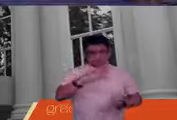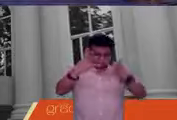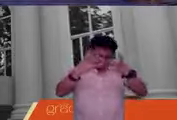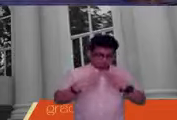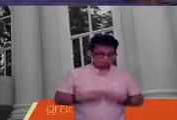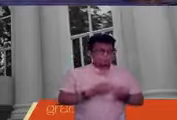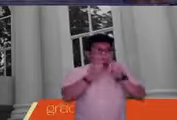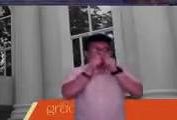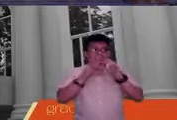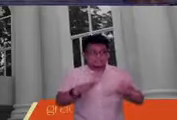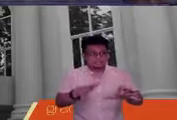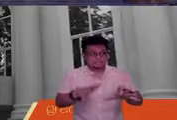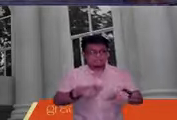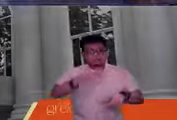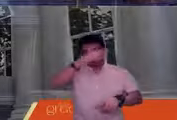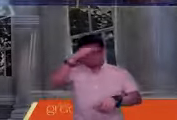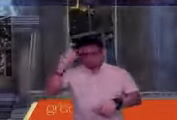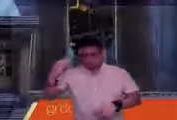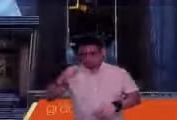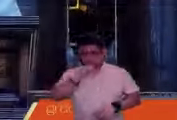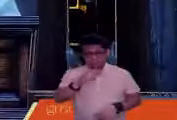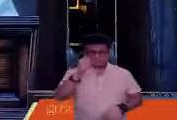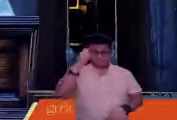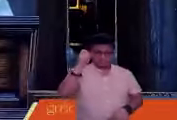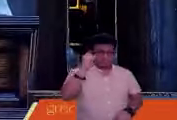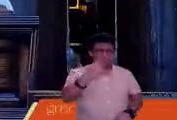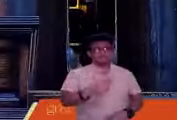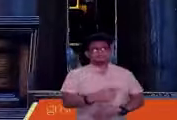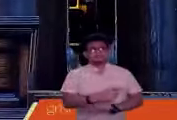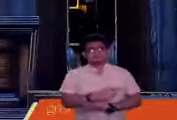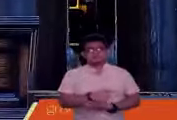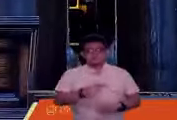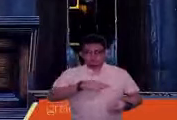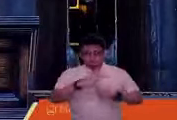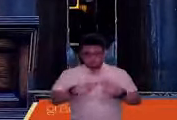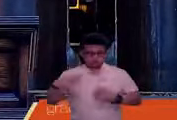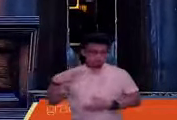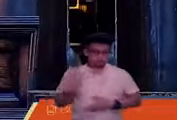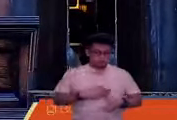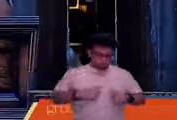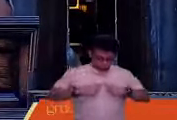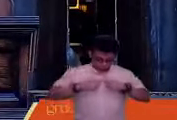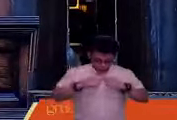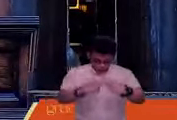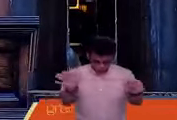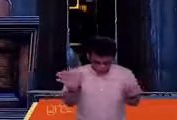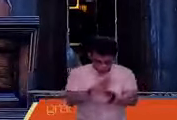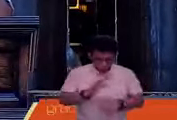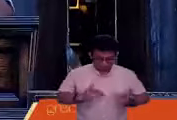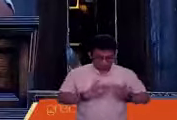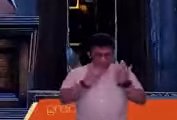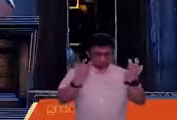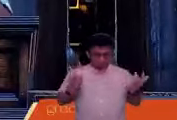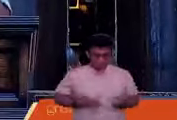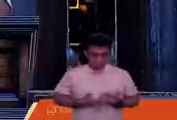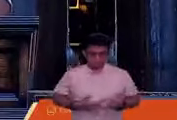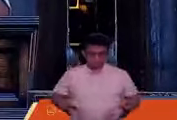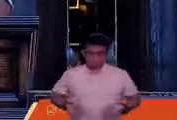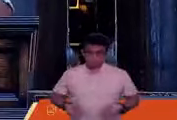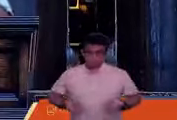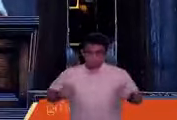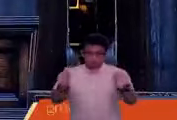They hear, but they don't understand. When we continually fill our hearts with